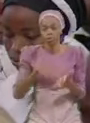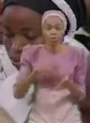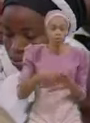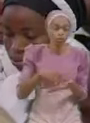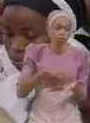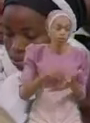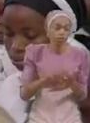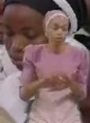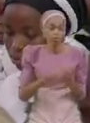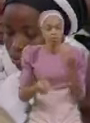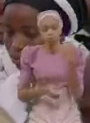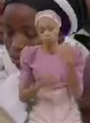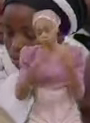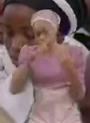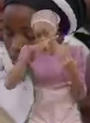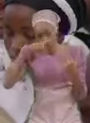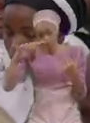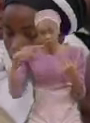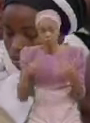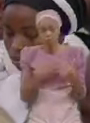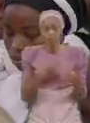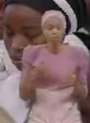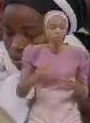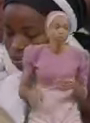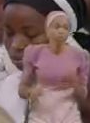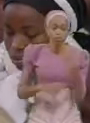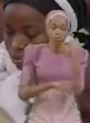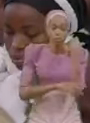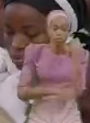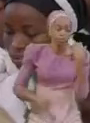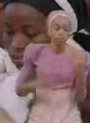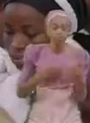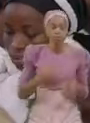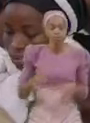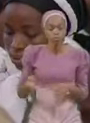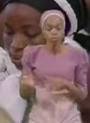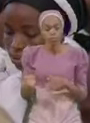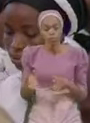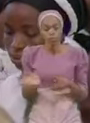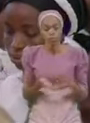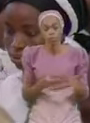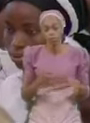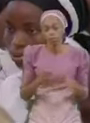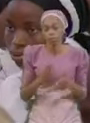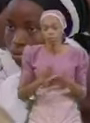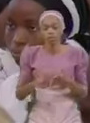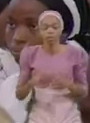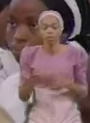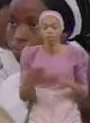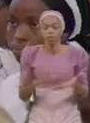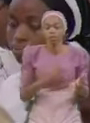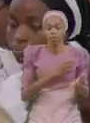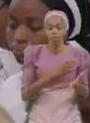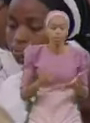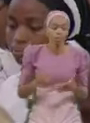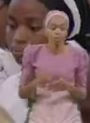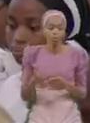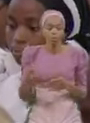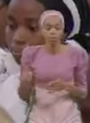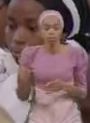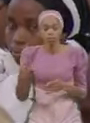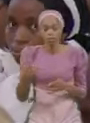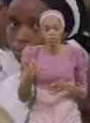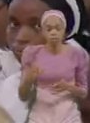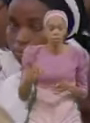allèent le laissant à demimort un sacrificateur qui par hasard descendait pas le même chemin ayant vu cet homme passa outre